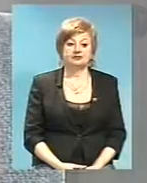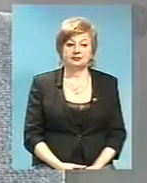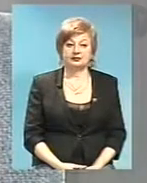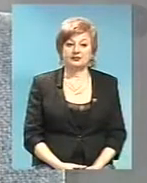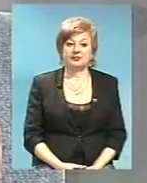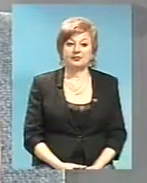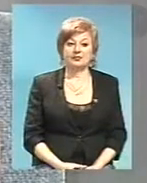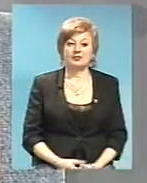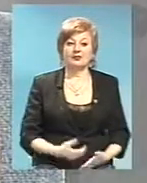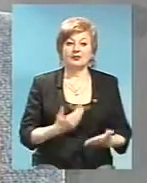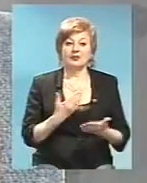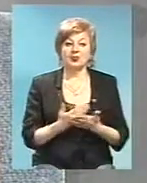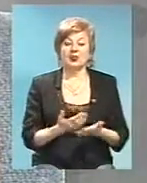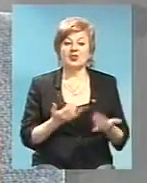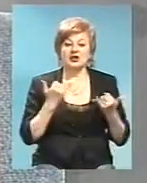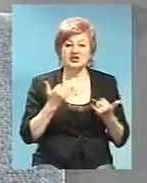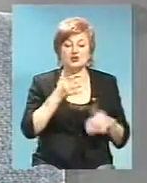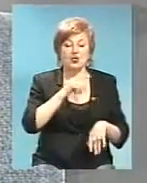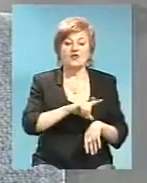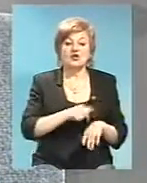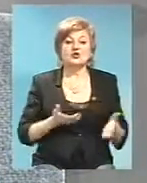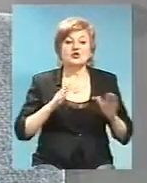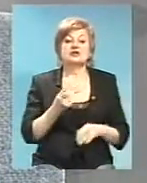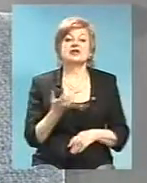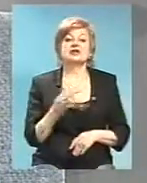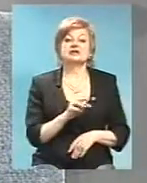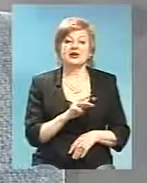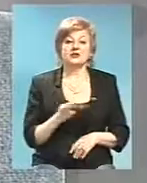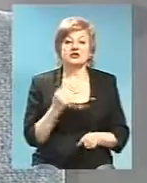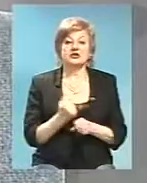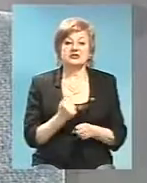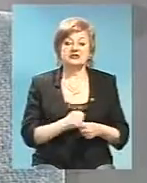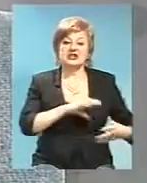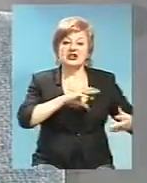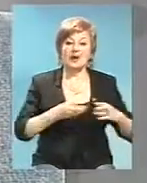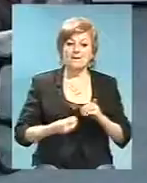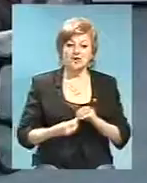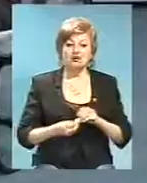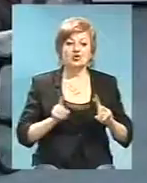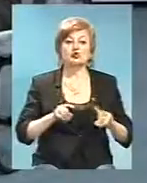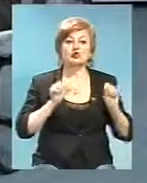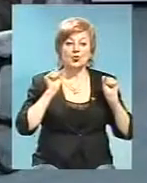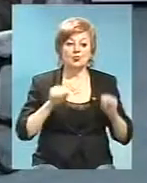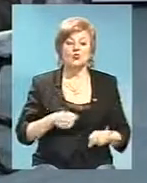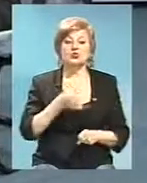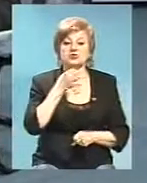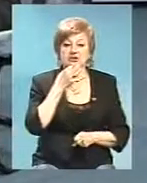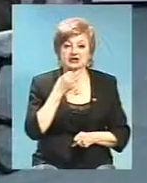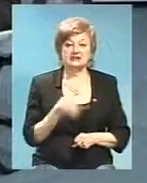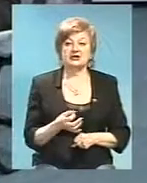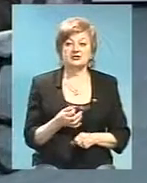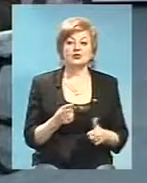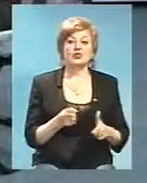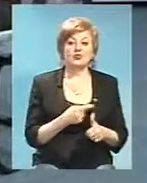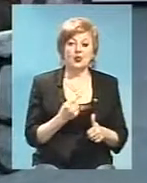Пані Наталія, до кінця нашого ефіру залишається кілька хвилин. Якщо зробити такий підсумок, от що можна сказати, порадити батькам? Ну,